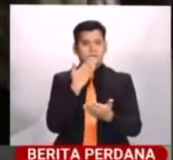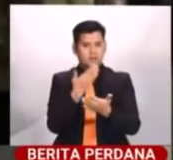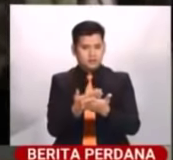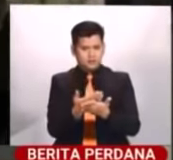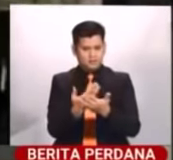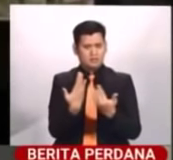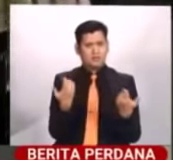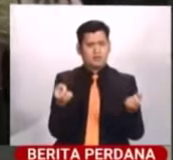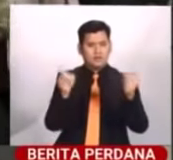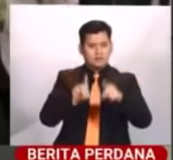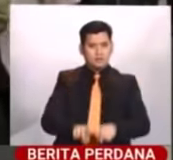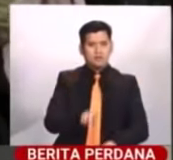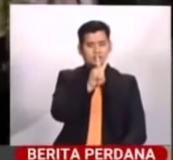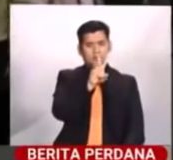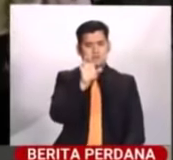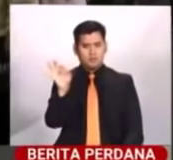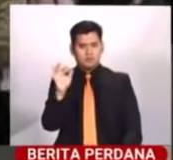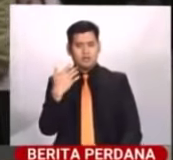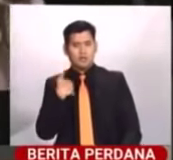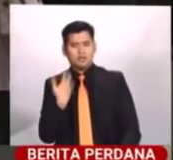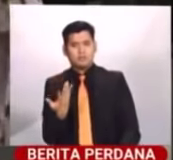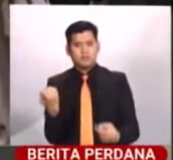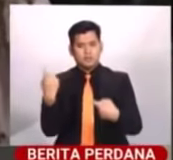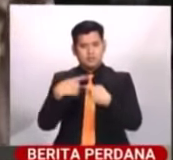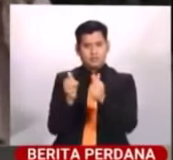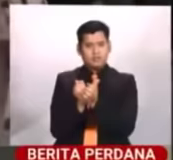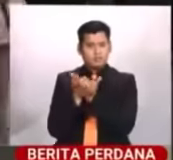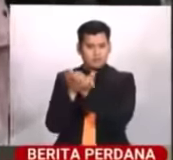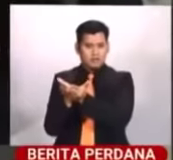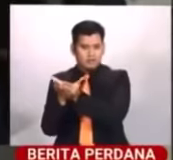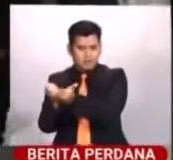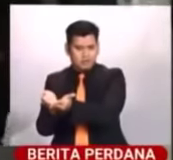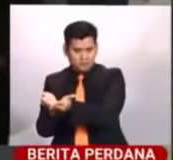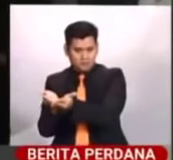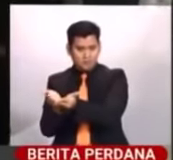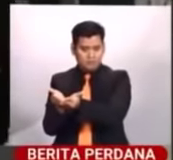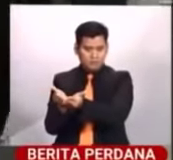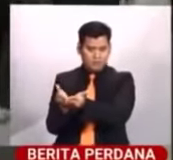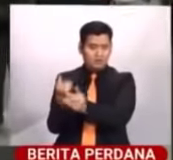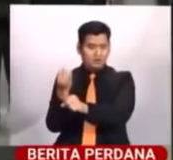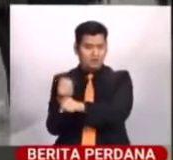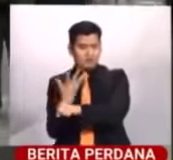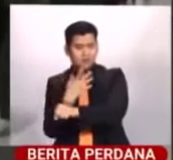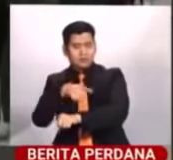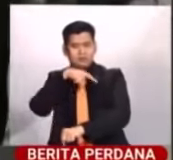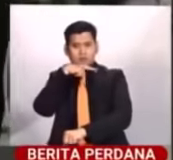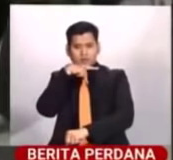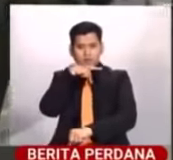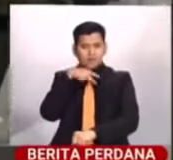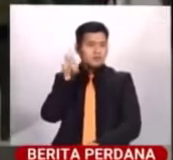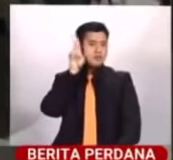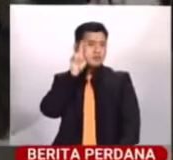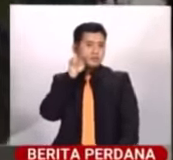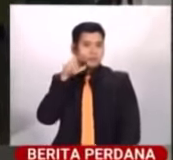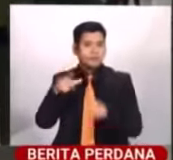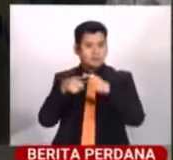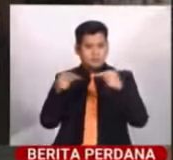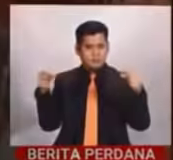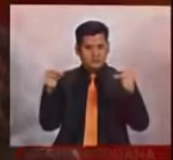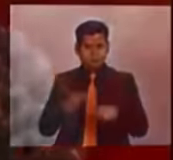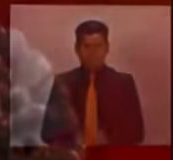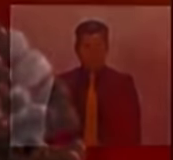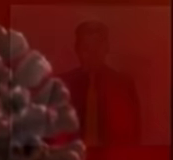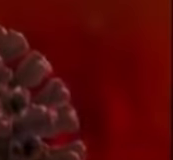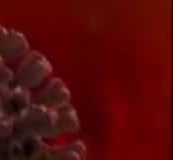buah negara dan melibatkan sebuah kapal pesiaran Diamond Princess dari Britain yang berlabuh di Yokohama, Jepun.